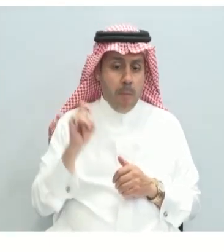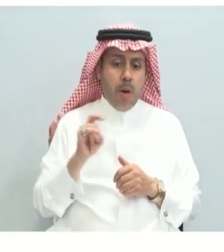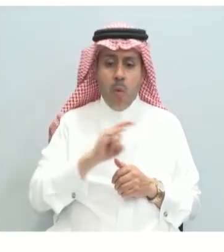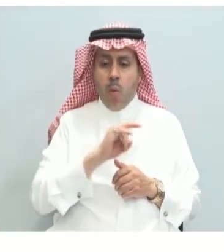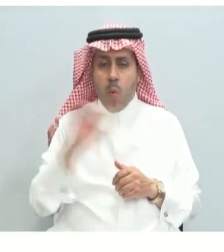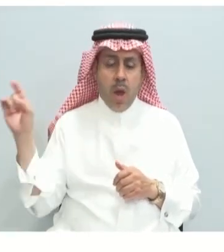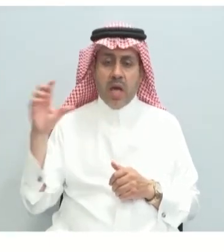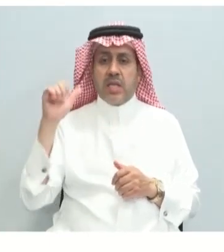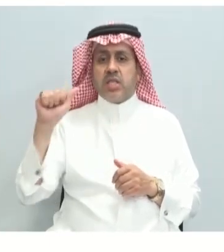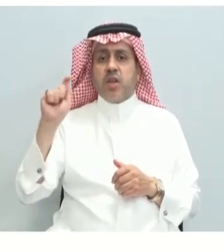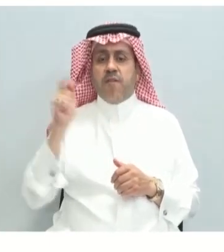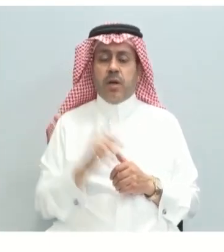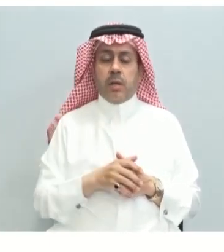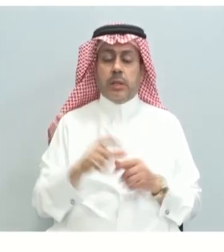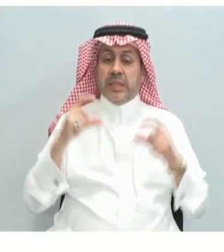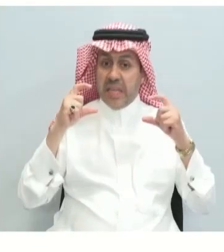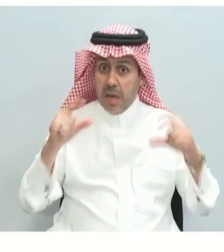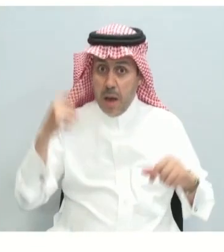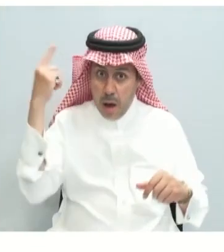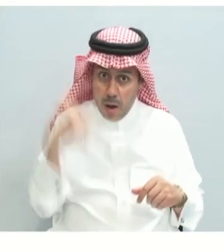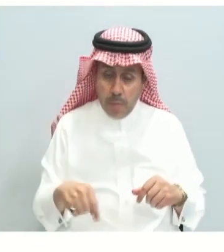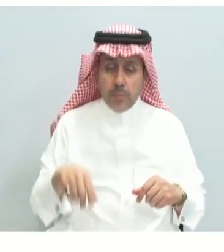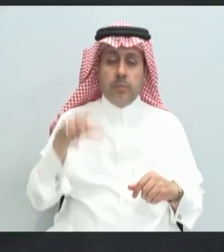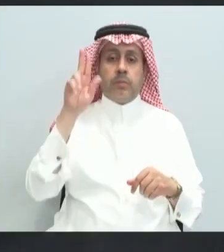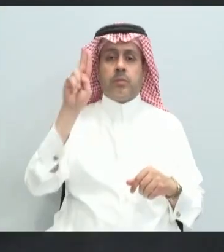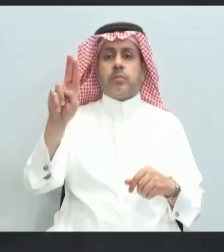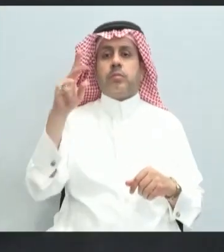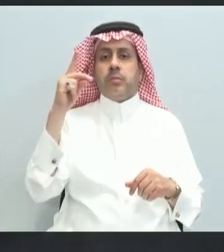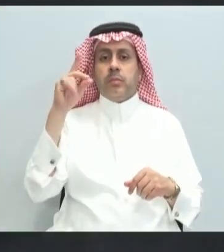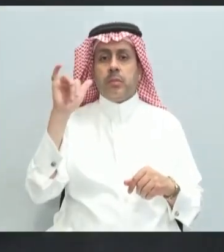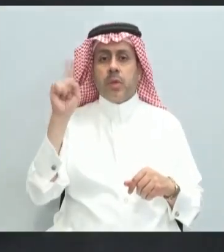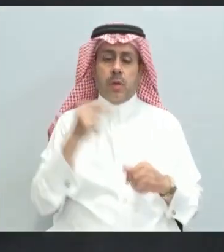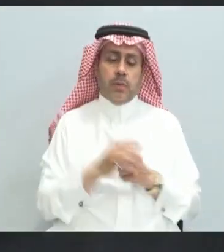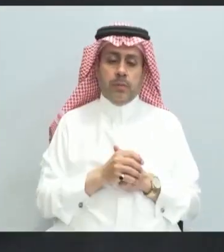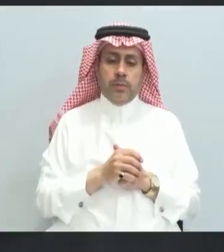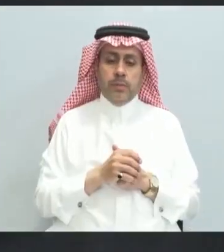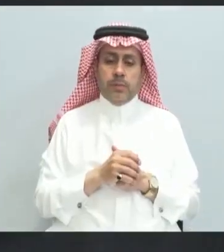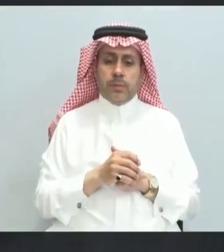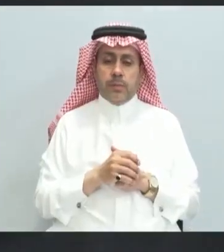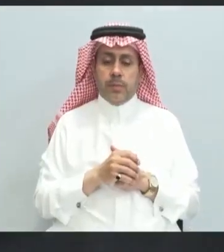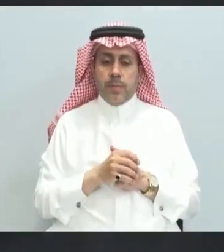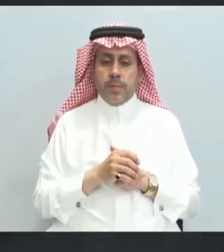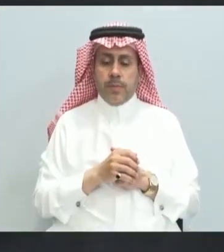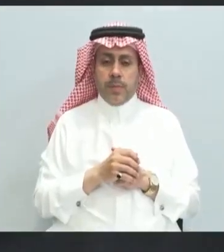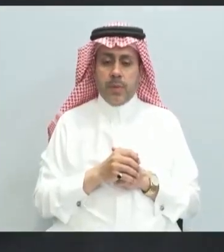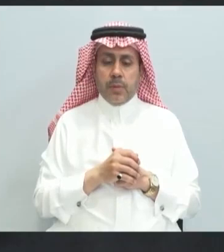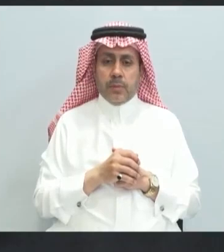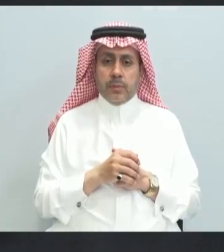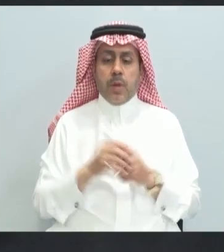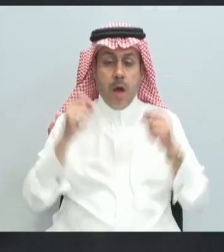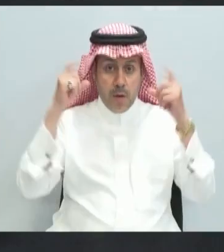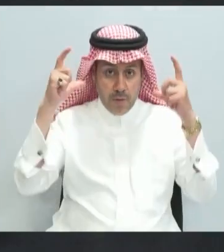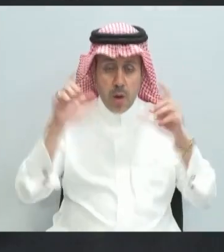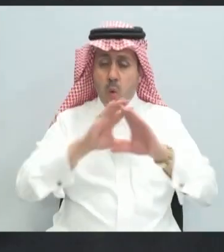على تحريم التطير، هو دليل على تحريم التطير. إذا عرفنا